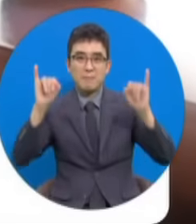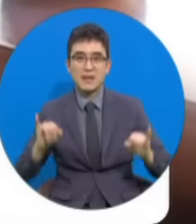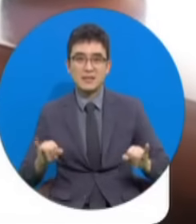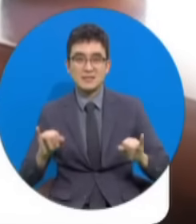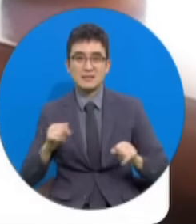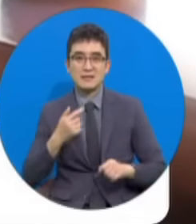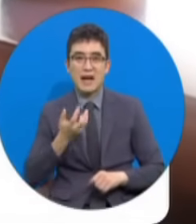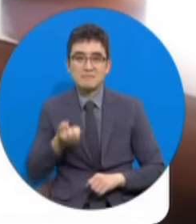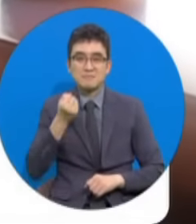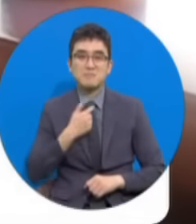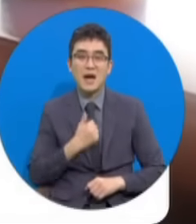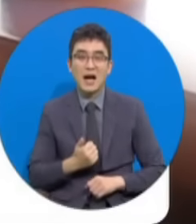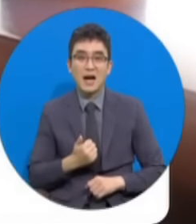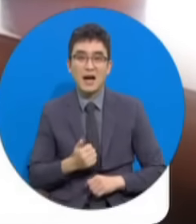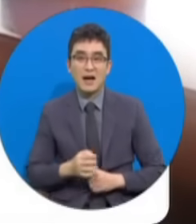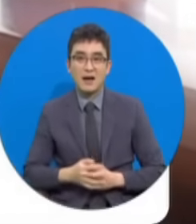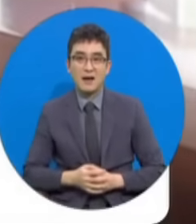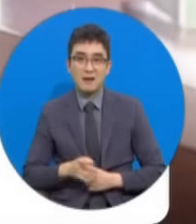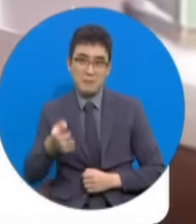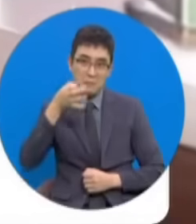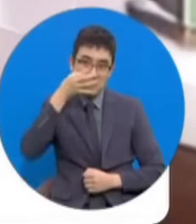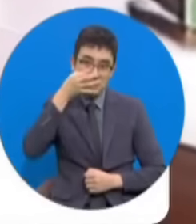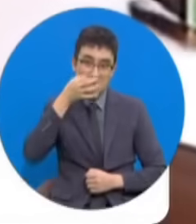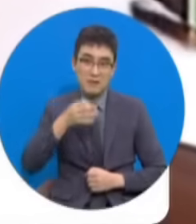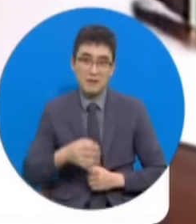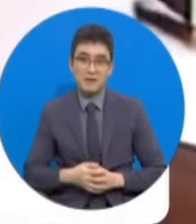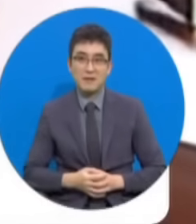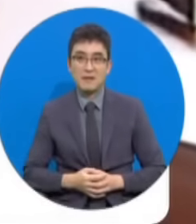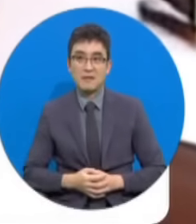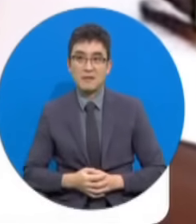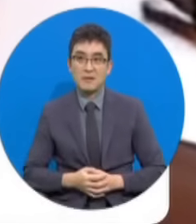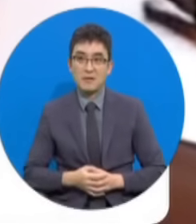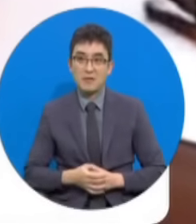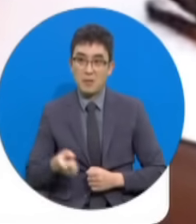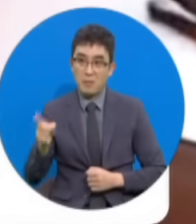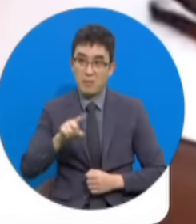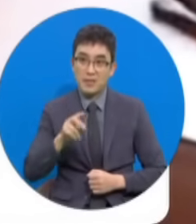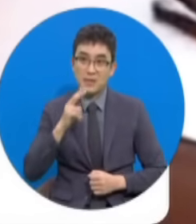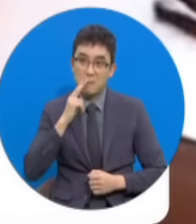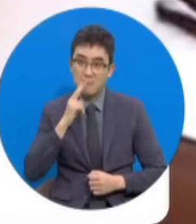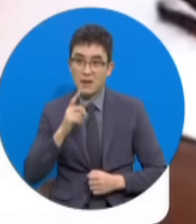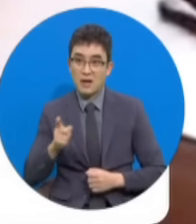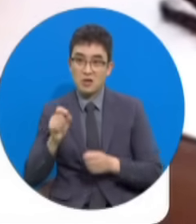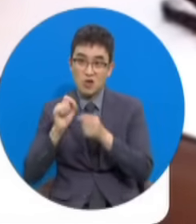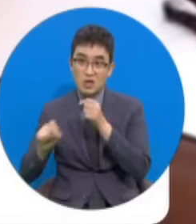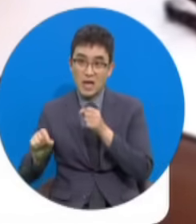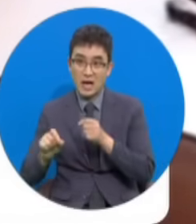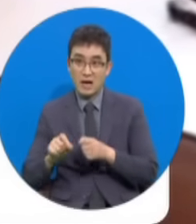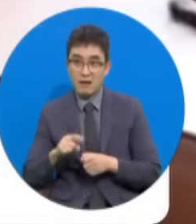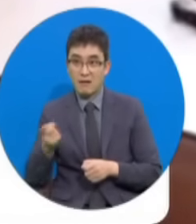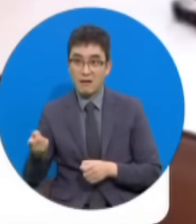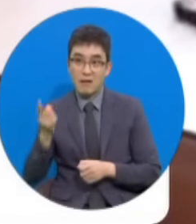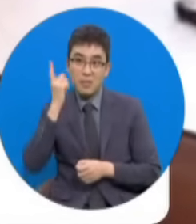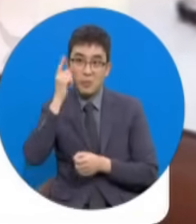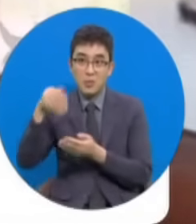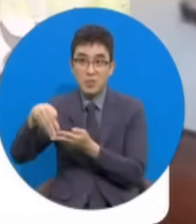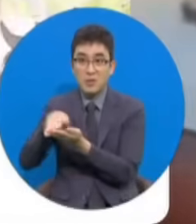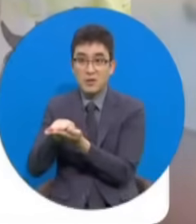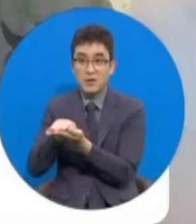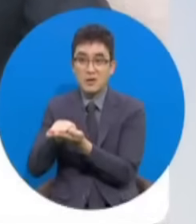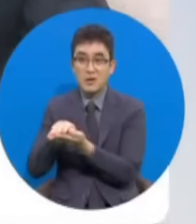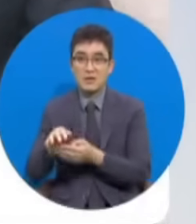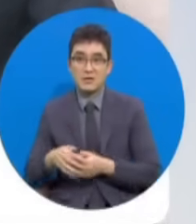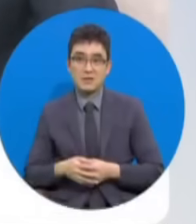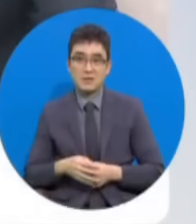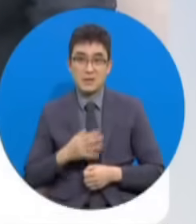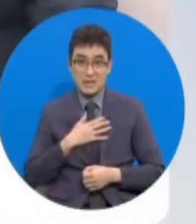예. 그런 권력을 보면. 몇 편 담배. 예. 그 편 성냥. 네. 실제적으로 보면은 우리가 이제 지난번에 제가